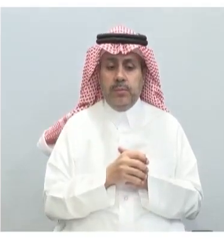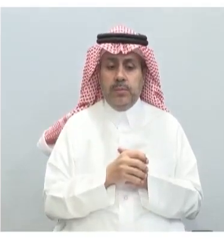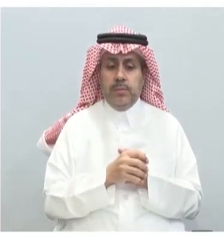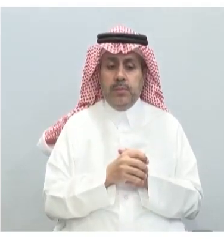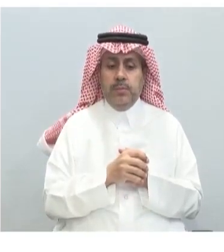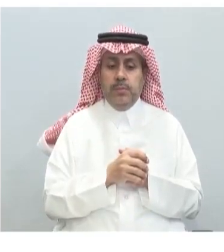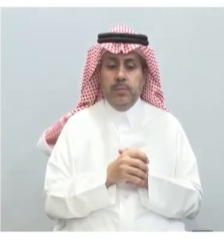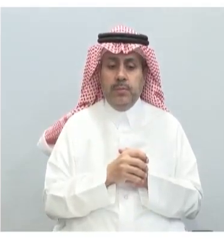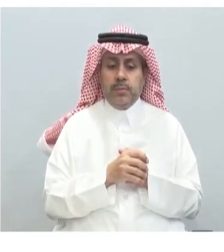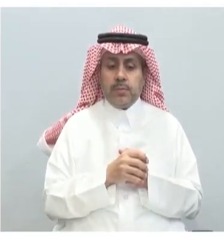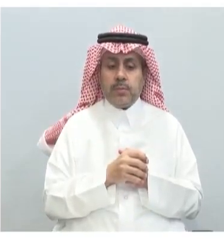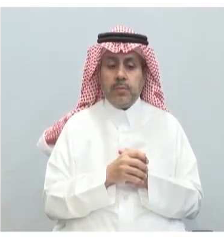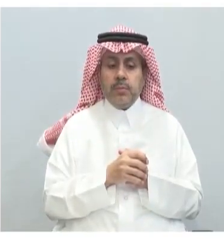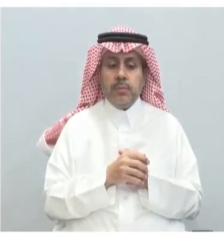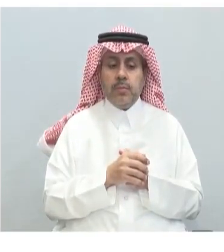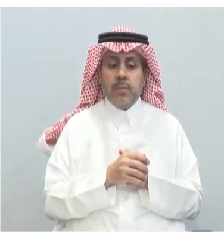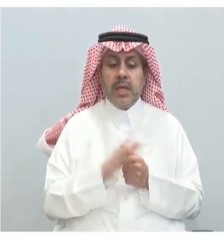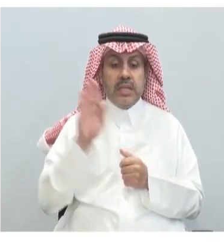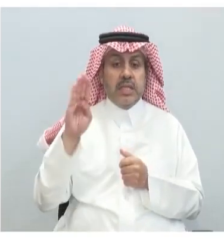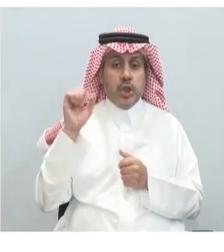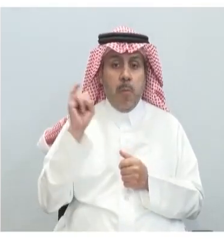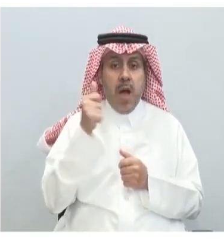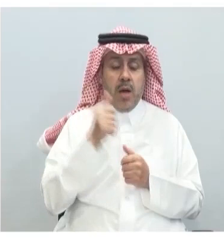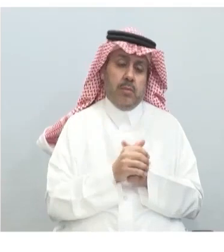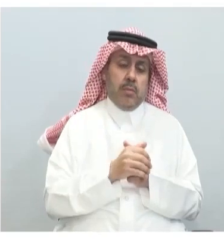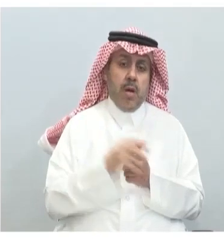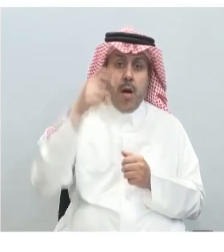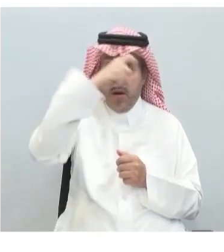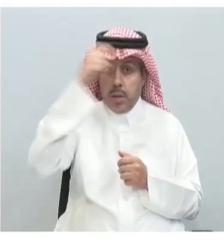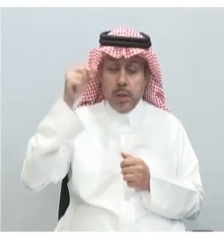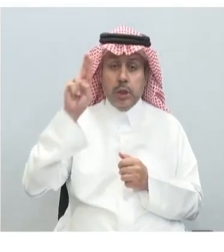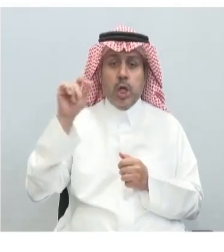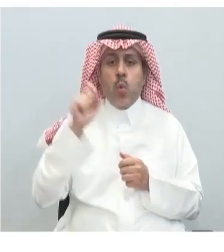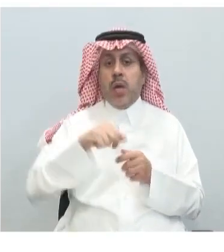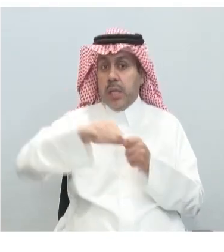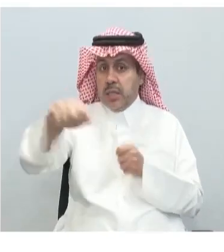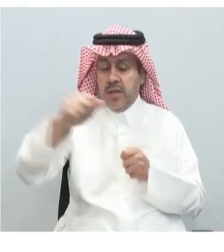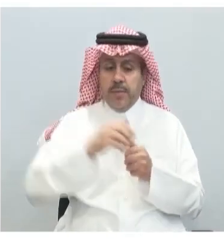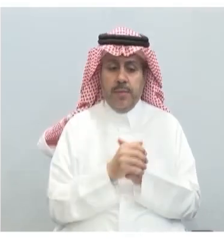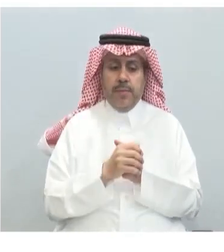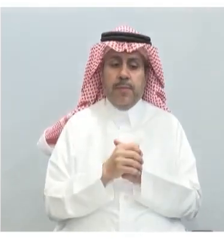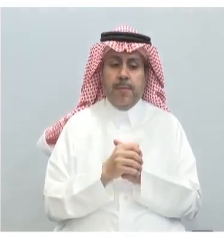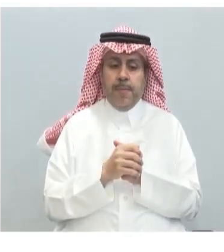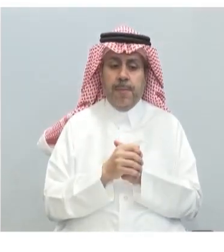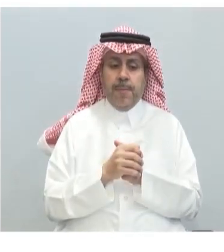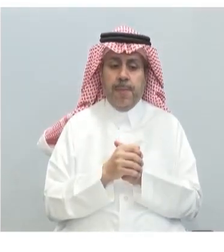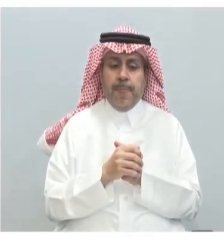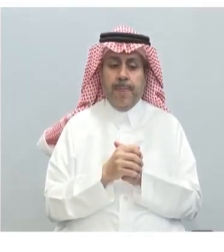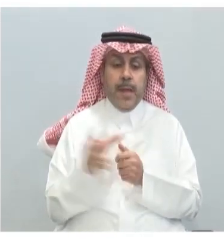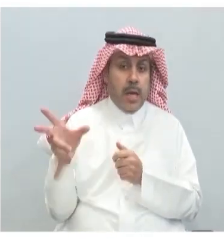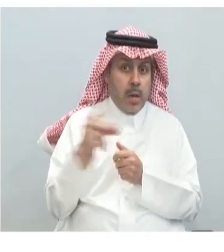اذا ا هنا سيكون سيجما حراره التكوين القياسيه